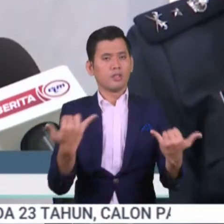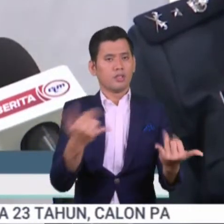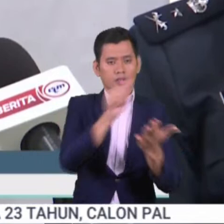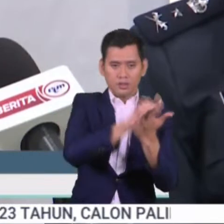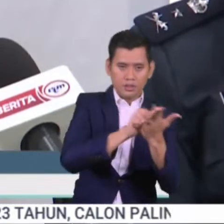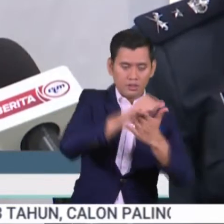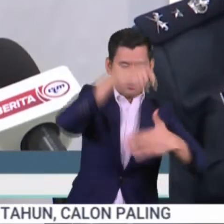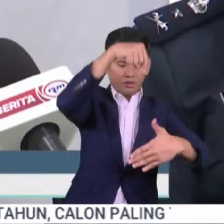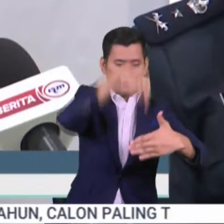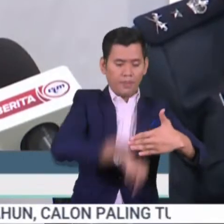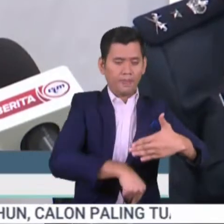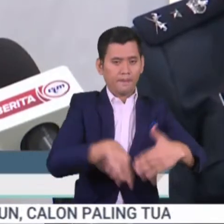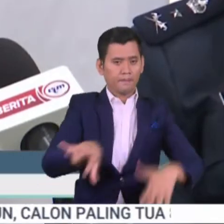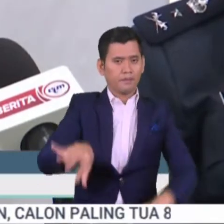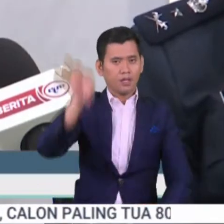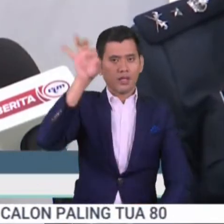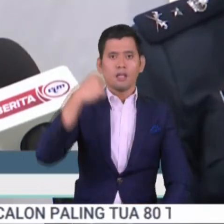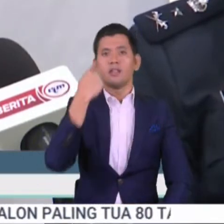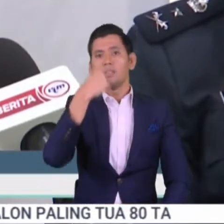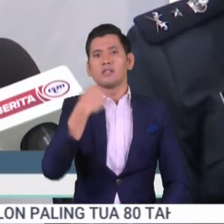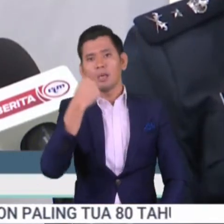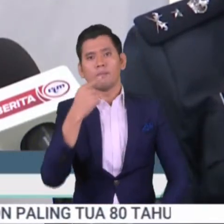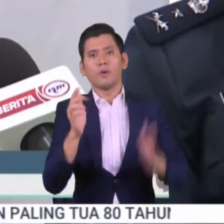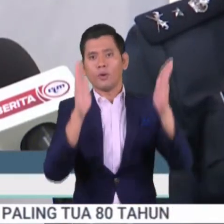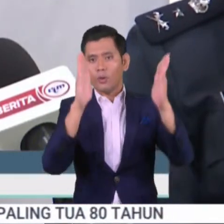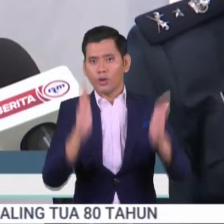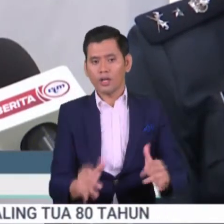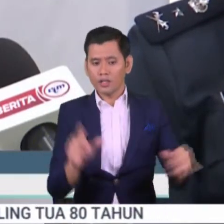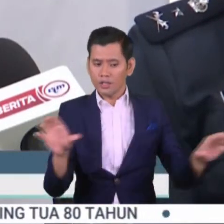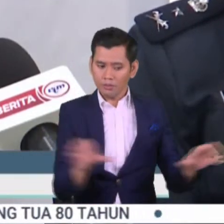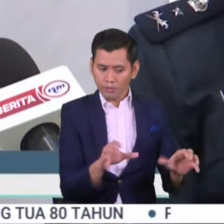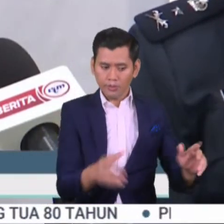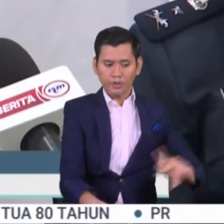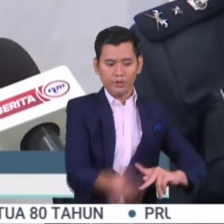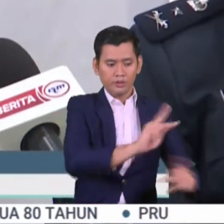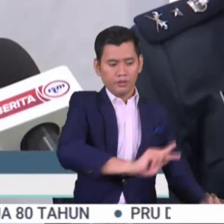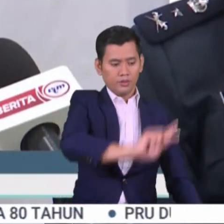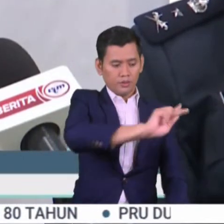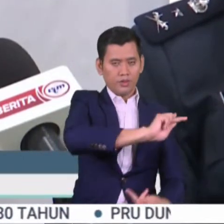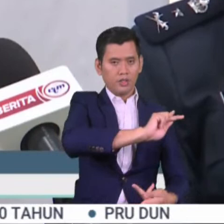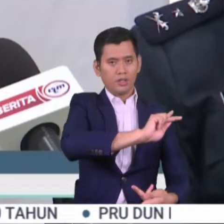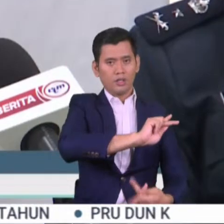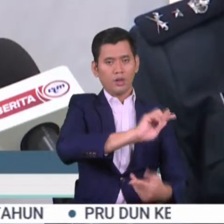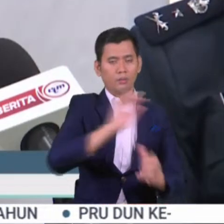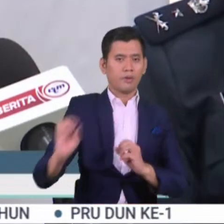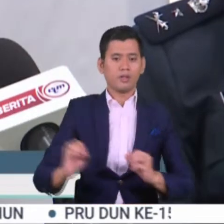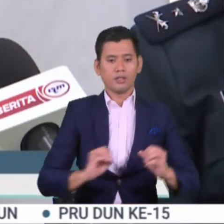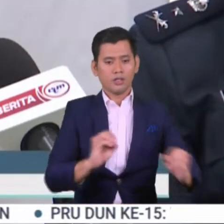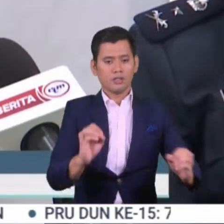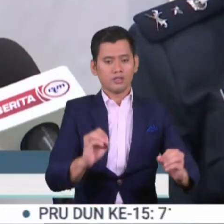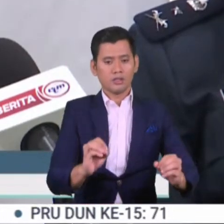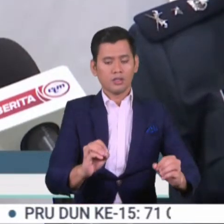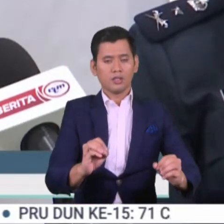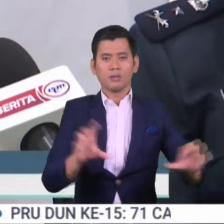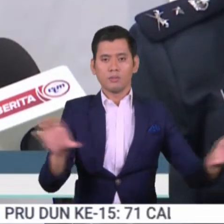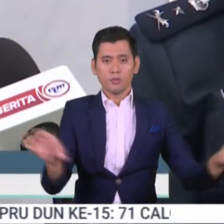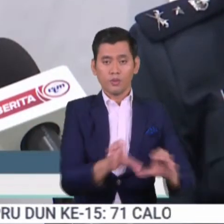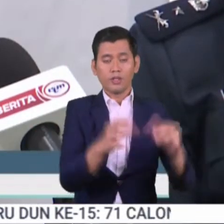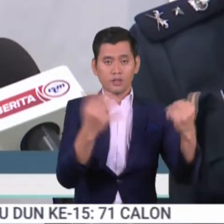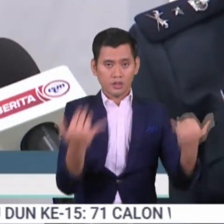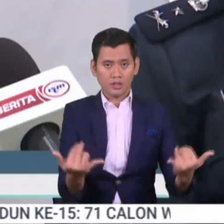bagi mengesan suspek yang terlibat. Modus operandi dia, MO bagi kes ini